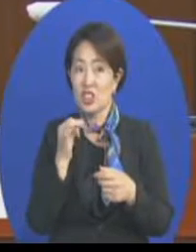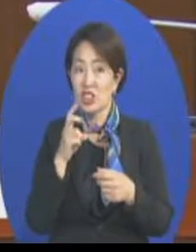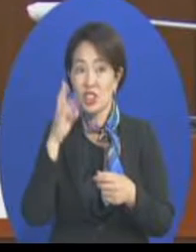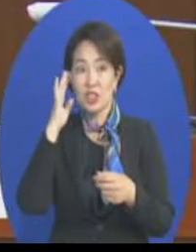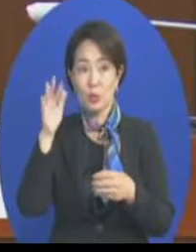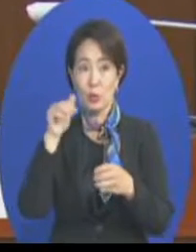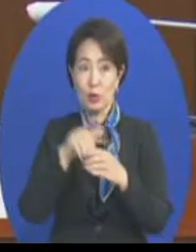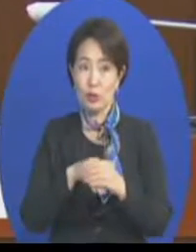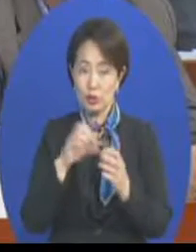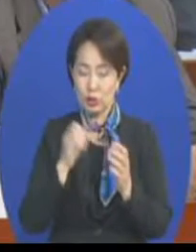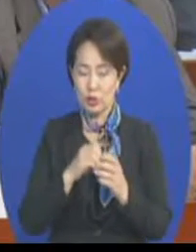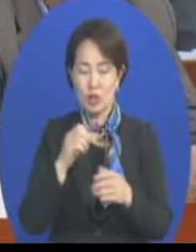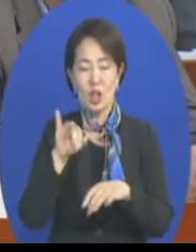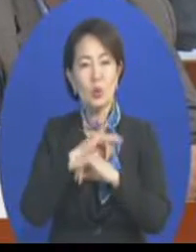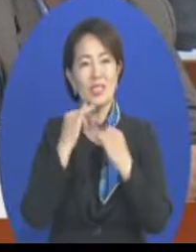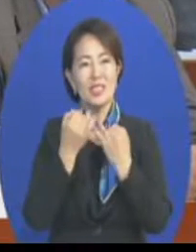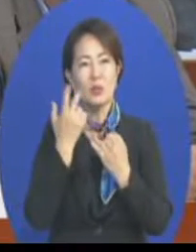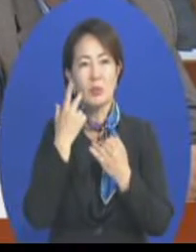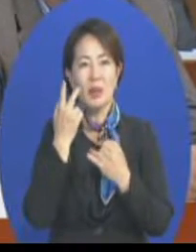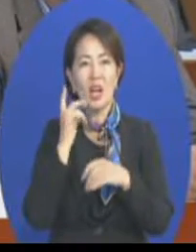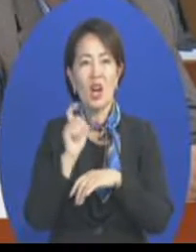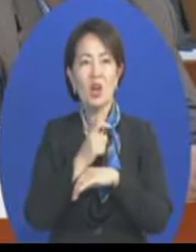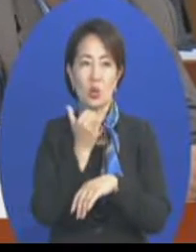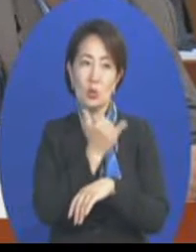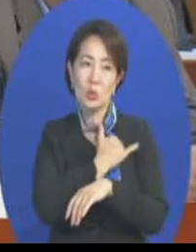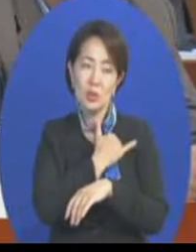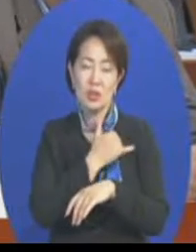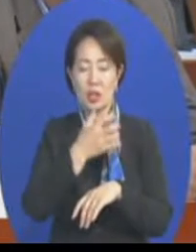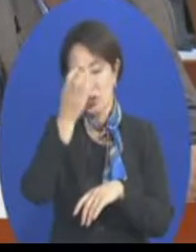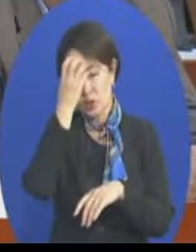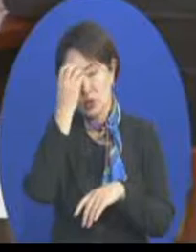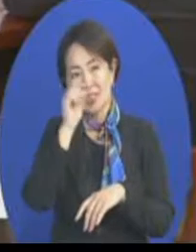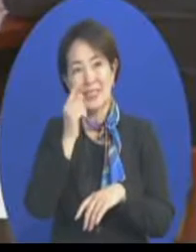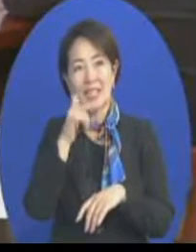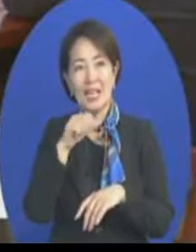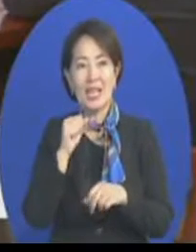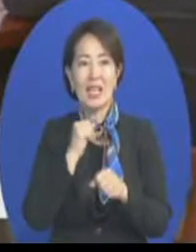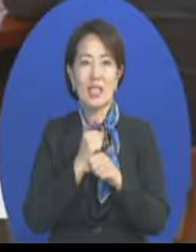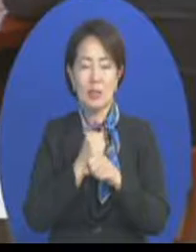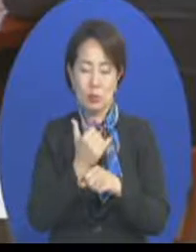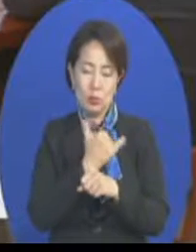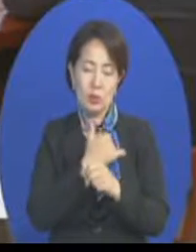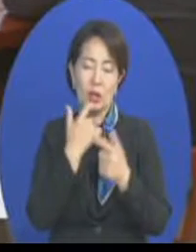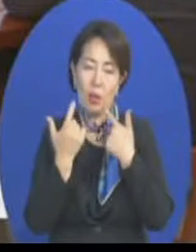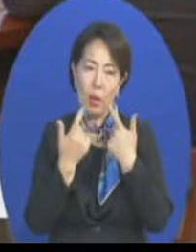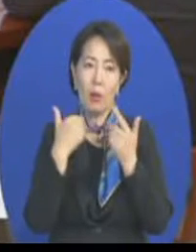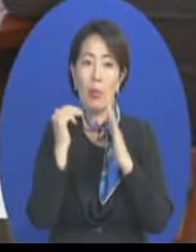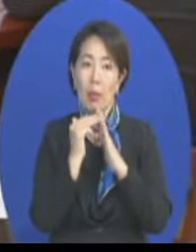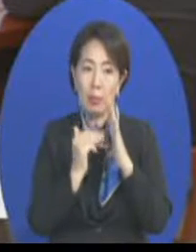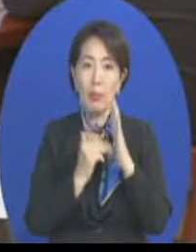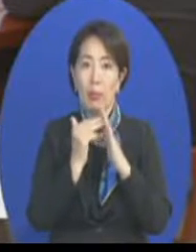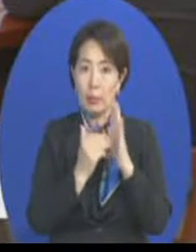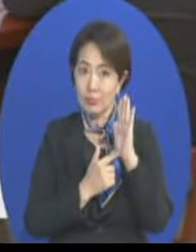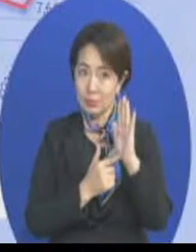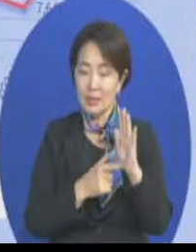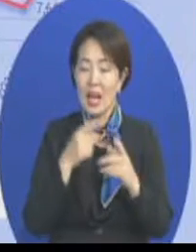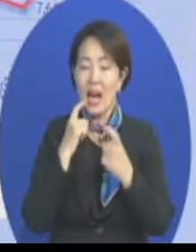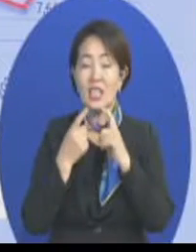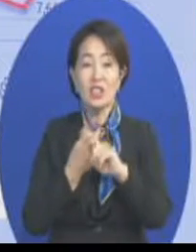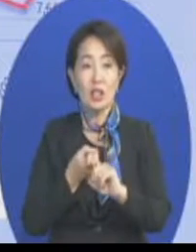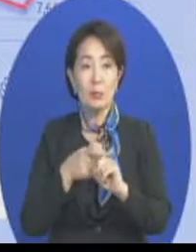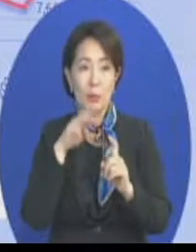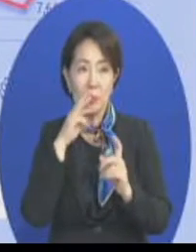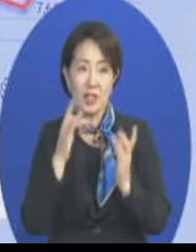Улсын хурлын инновац цахим бодлогын байнгын хорооны удирдлага болон төрийн захиргааны албаны удирдлагууд тайлбарлаж байна. Харилцаа холбоо